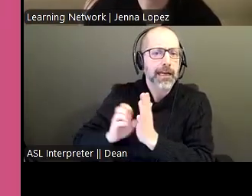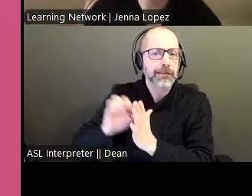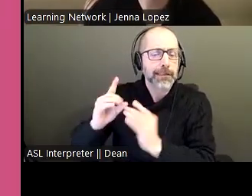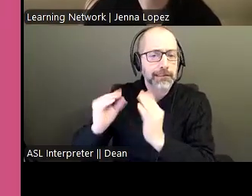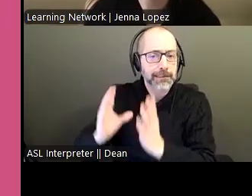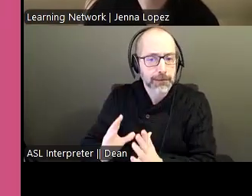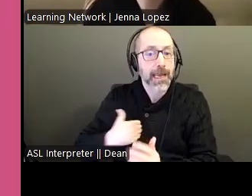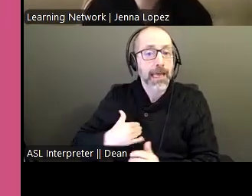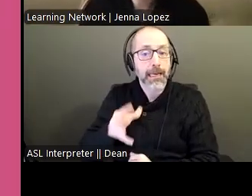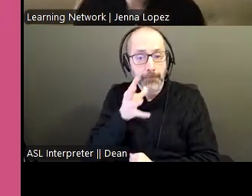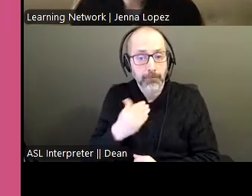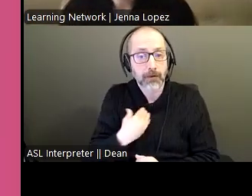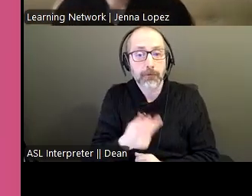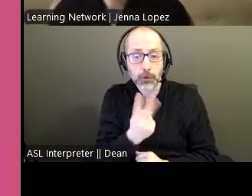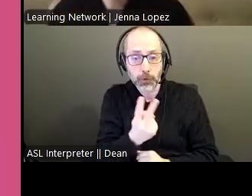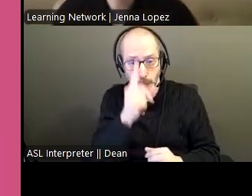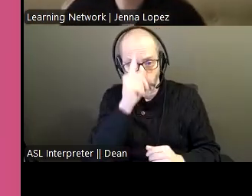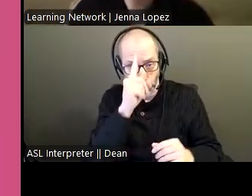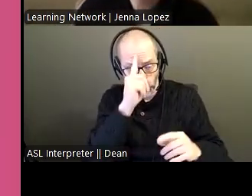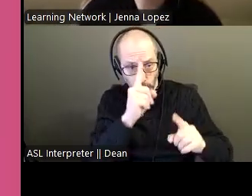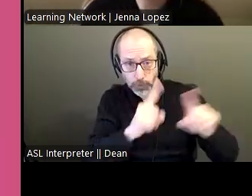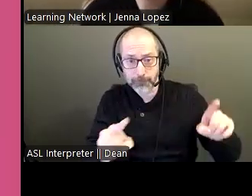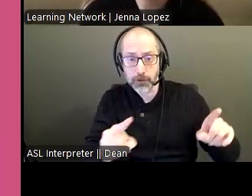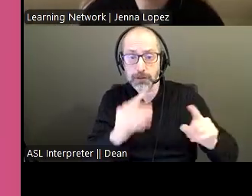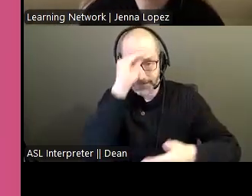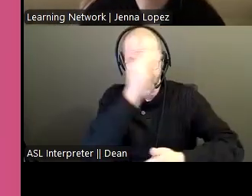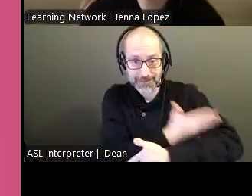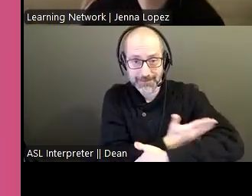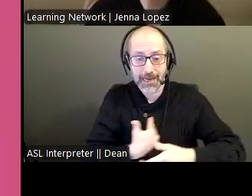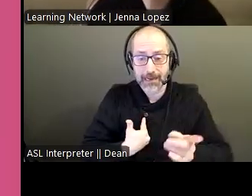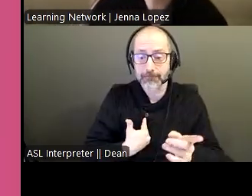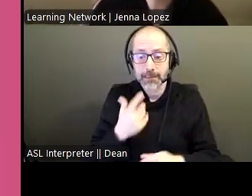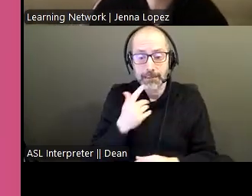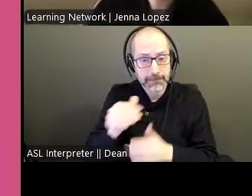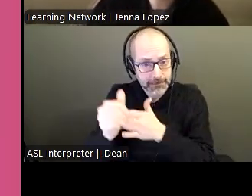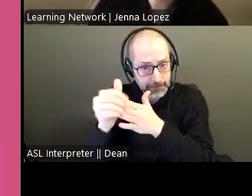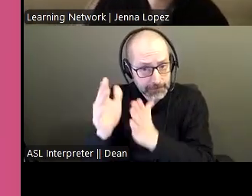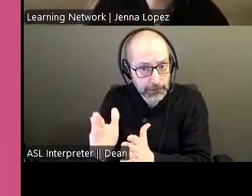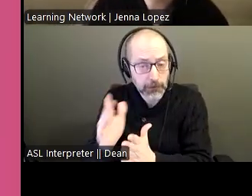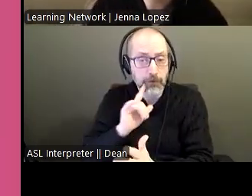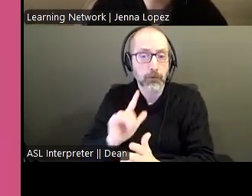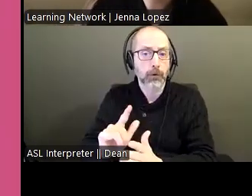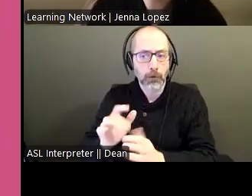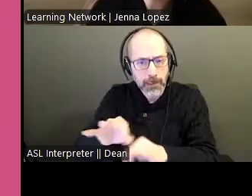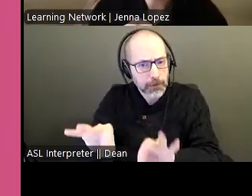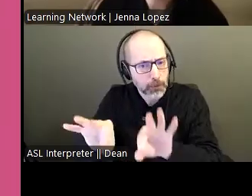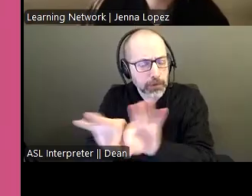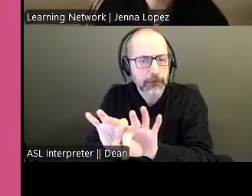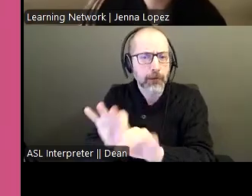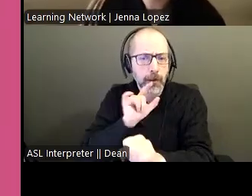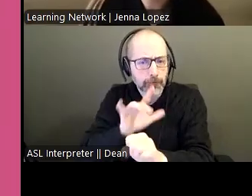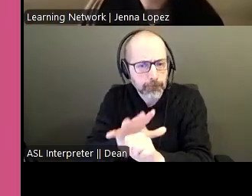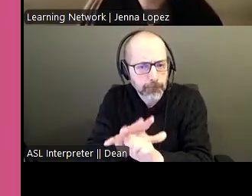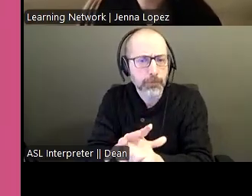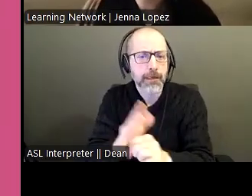tant qu'ancienne enseignante en éducation spécialisée et mère de deux fils neurodivergents. Elle est une conférencière internationale, une figure de proue